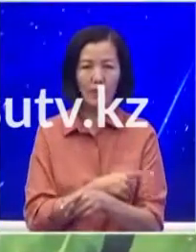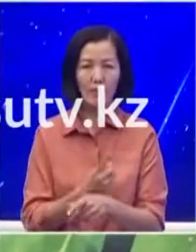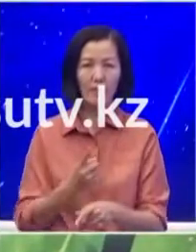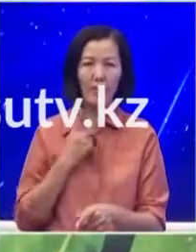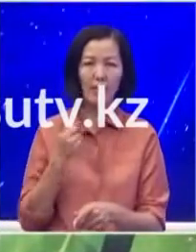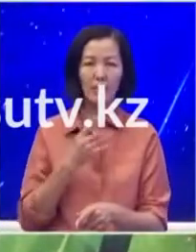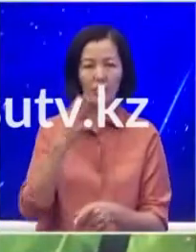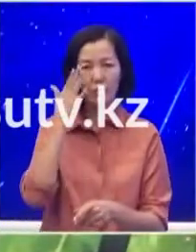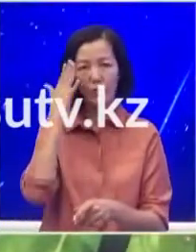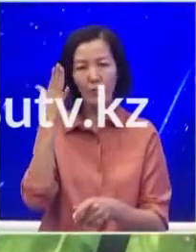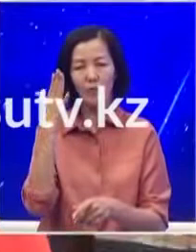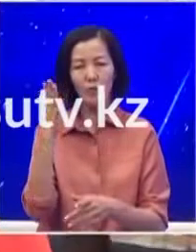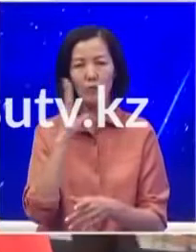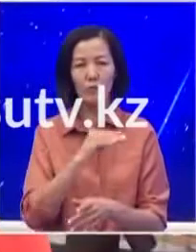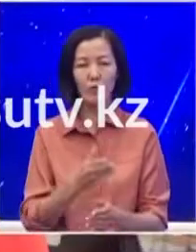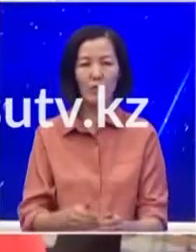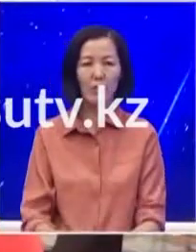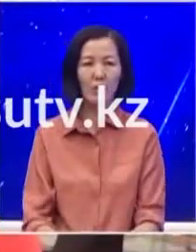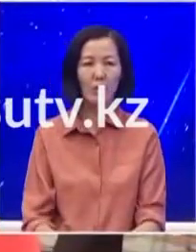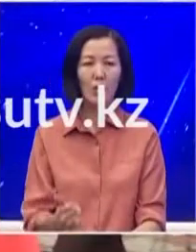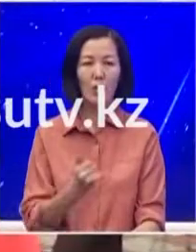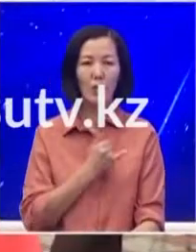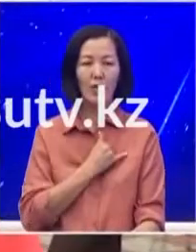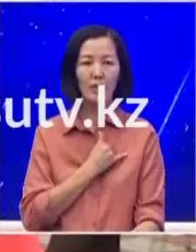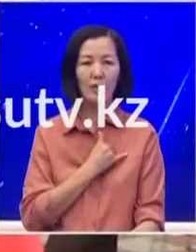навыки владения клюшкой и мячом. У нас